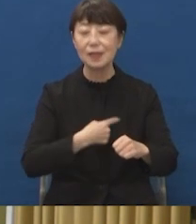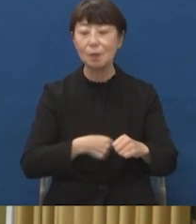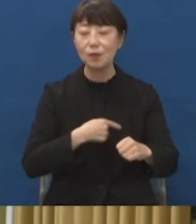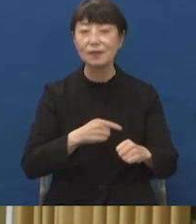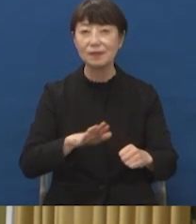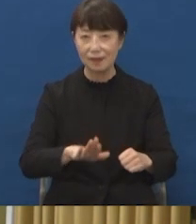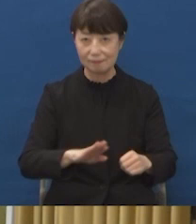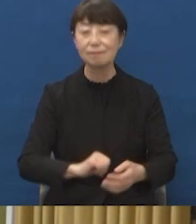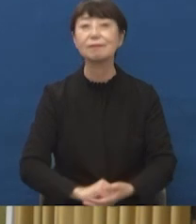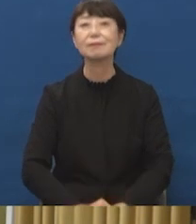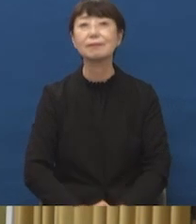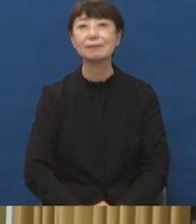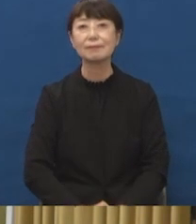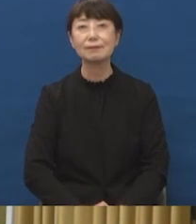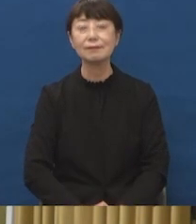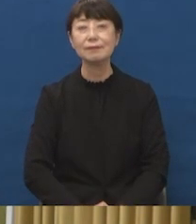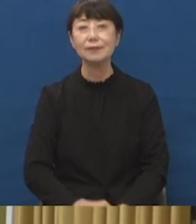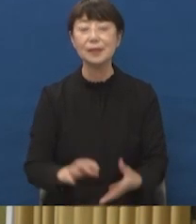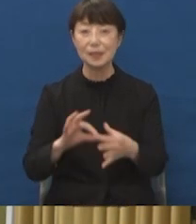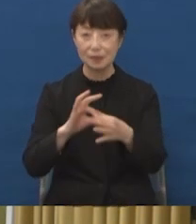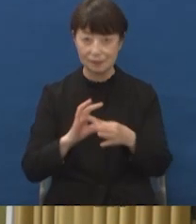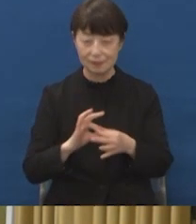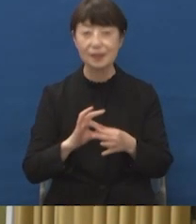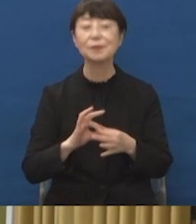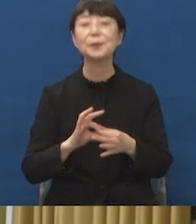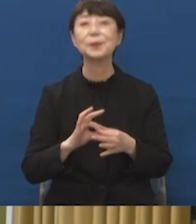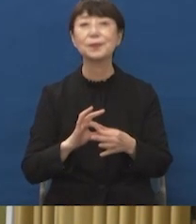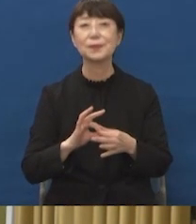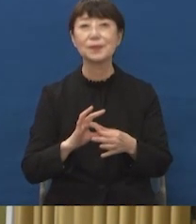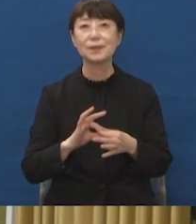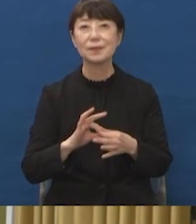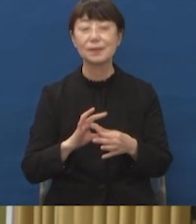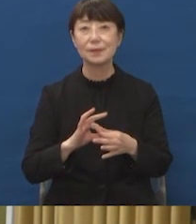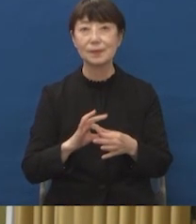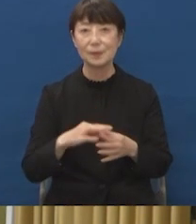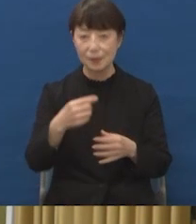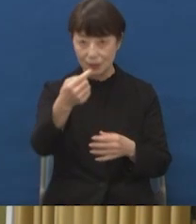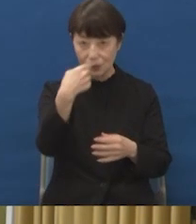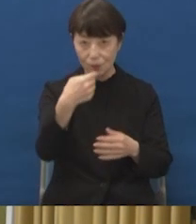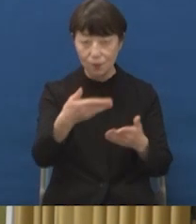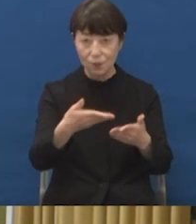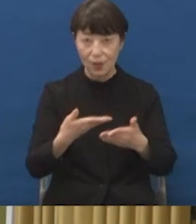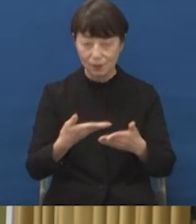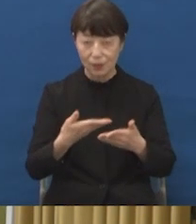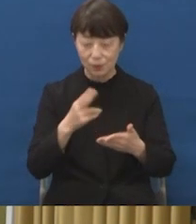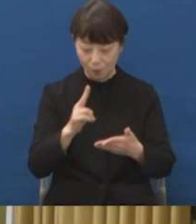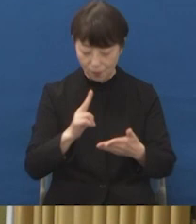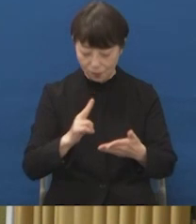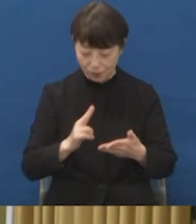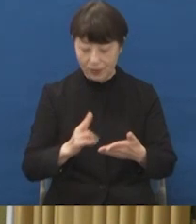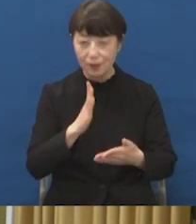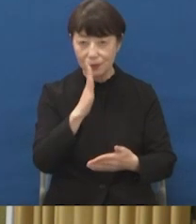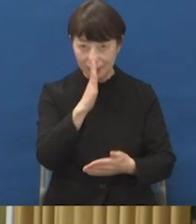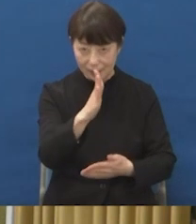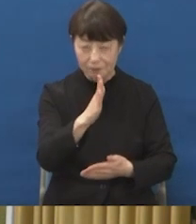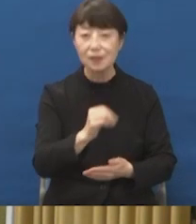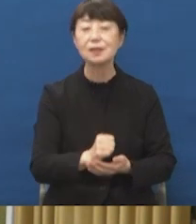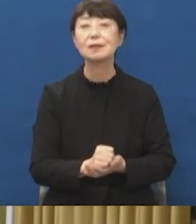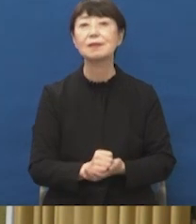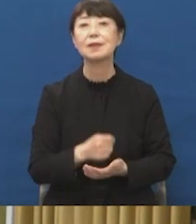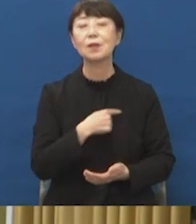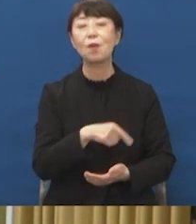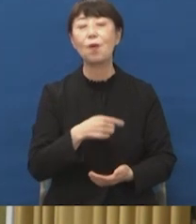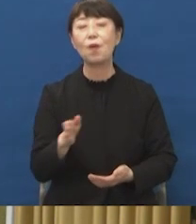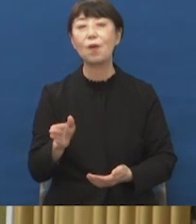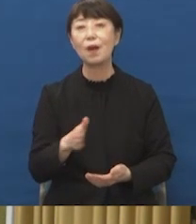ます。引き続きご指導賜りますよう、ご鞭撻賜りますよう、心よりお願い